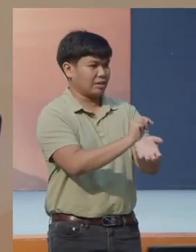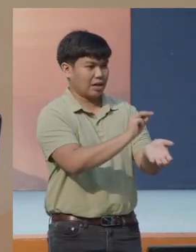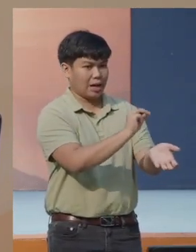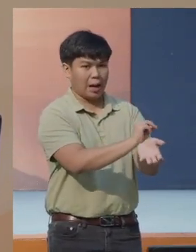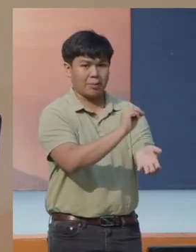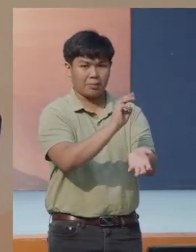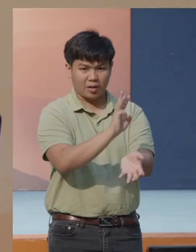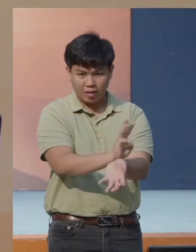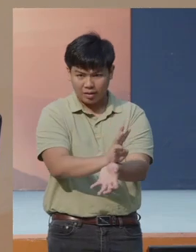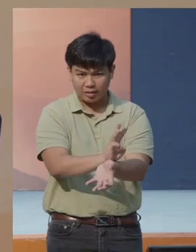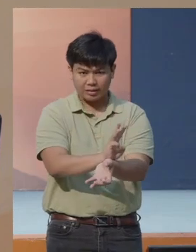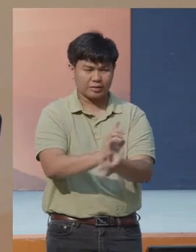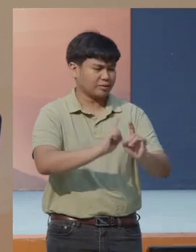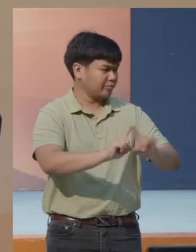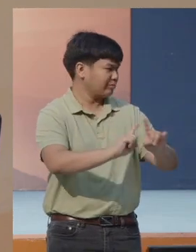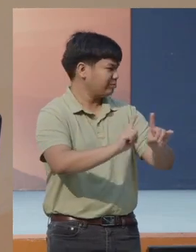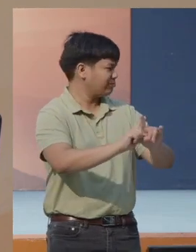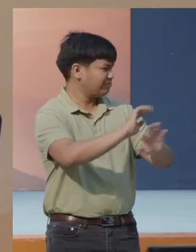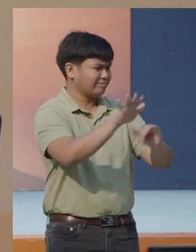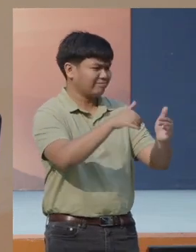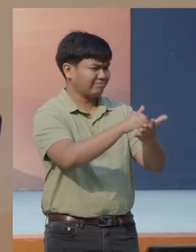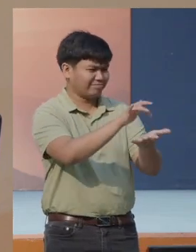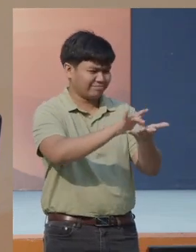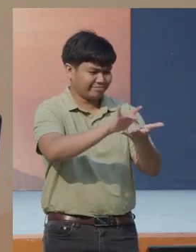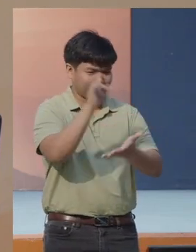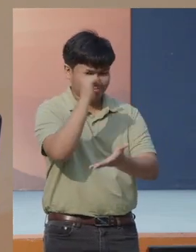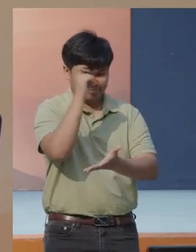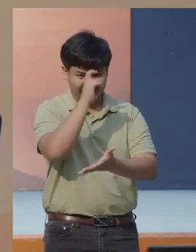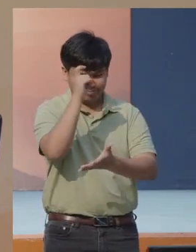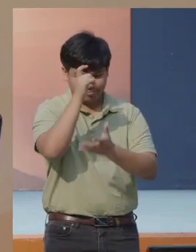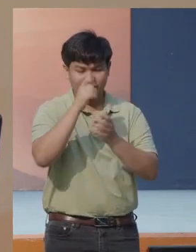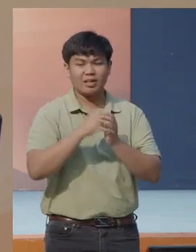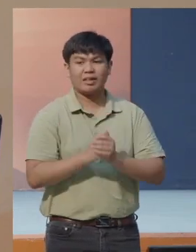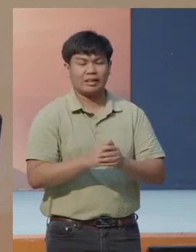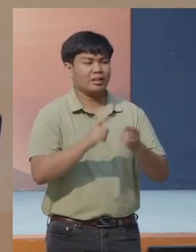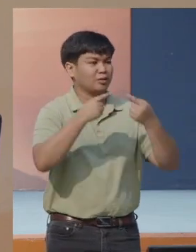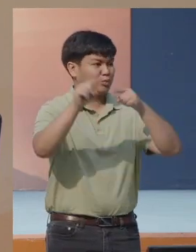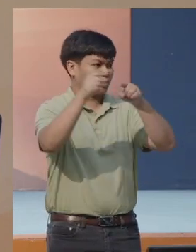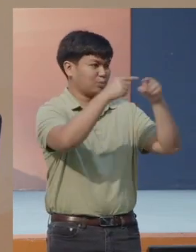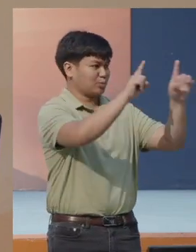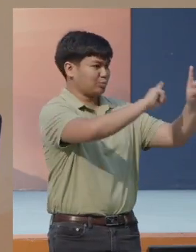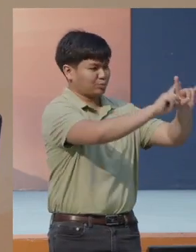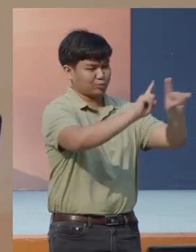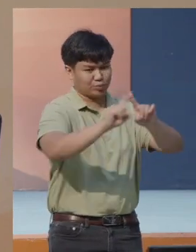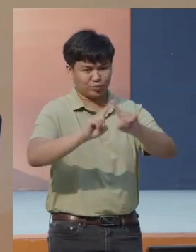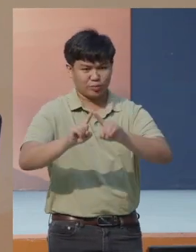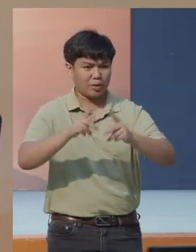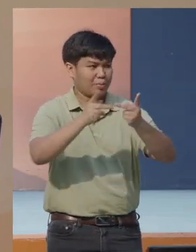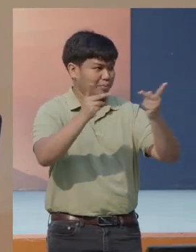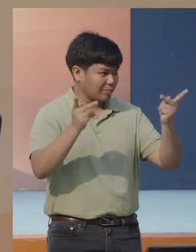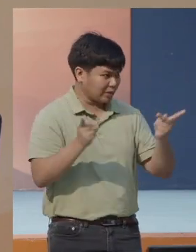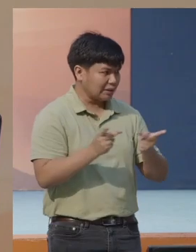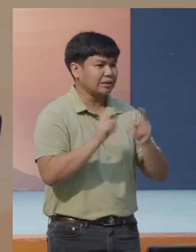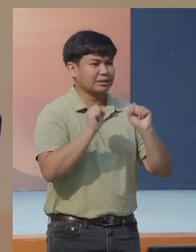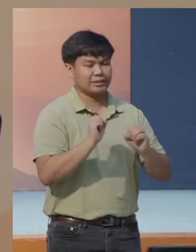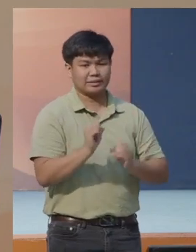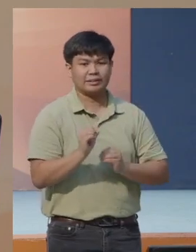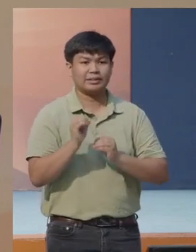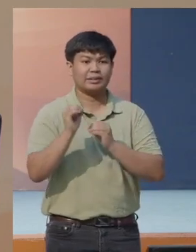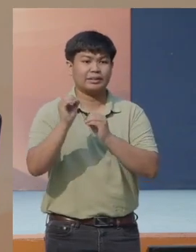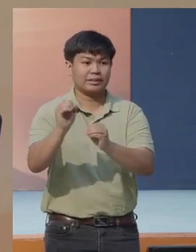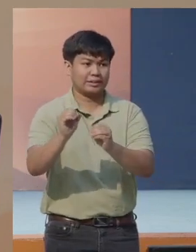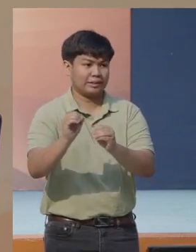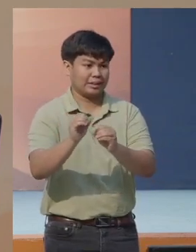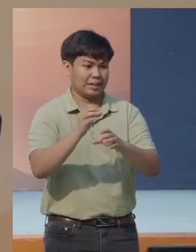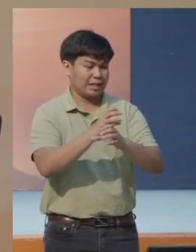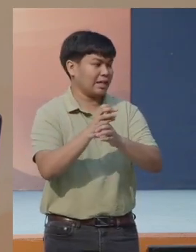nurses, dentista at mga volunteers, at pumupunta po tayo sa iba't ibang lugar para makapagbigay ng holistic